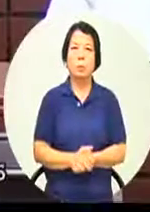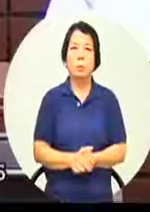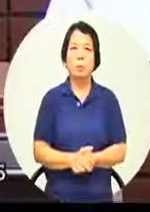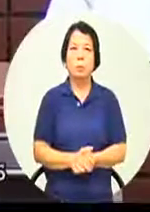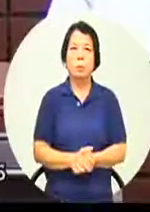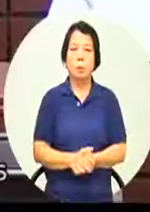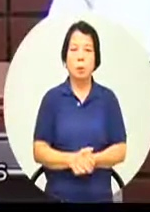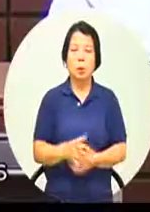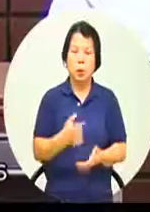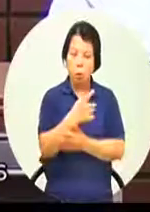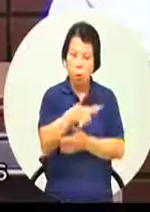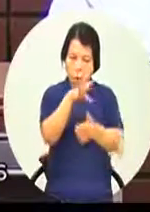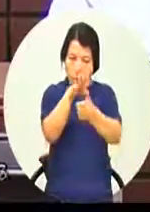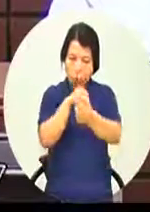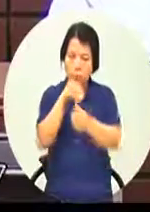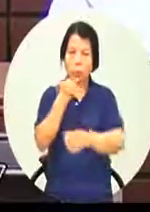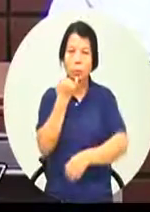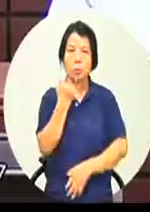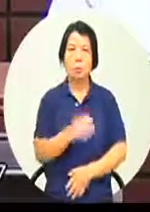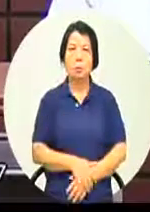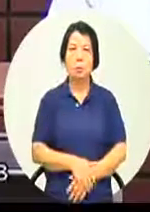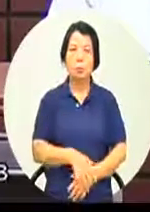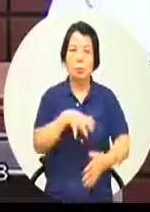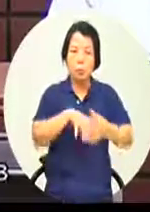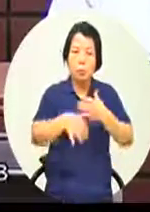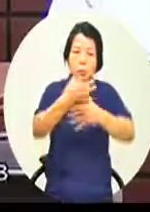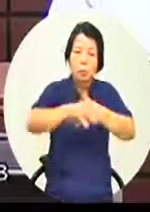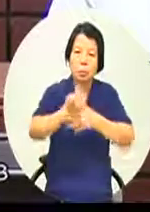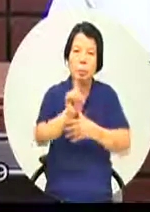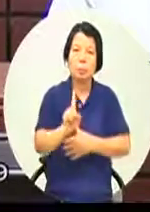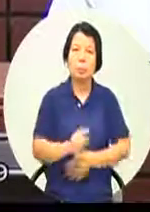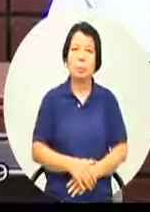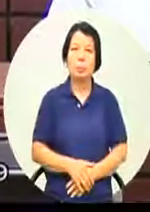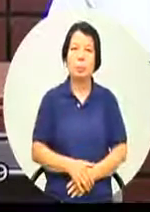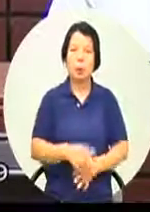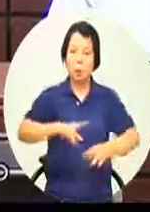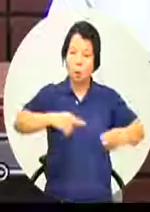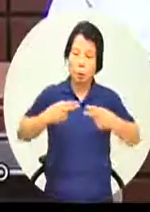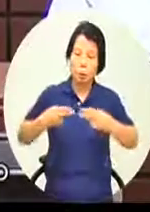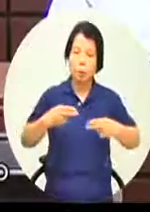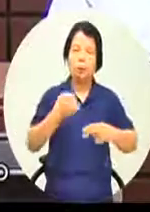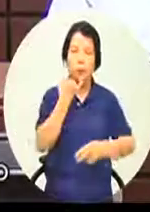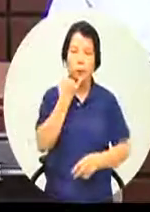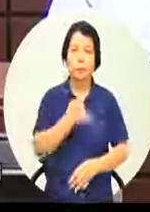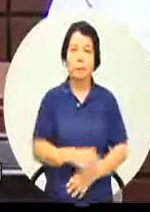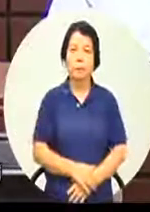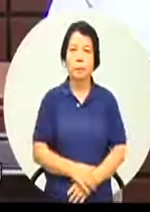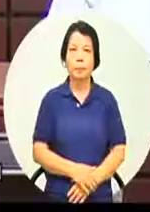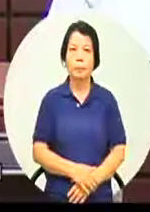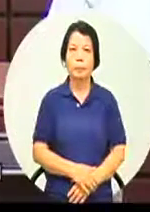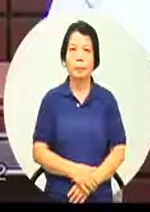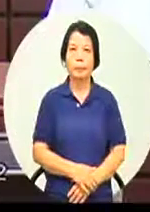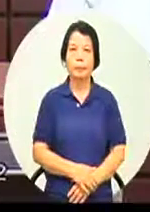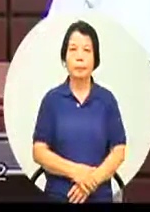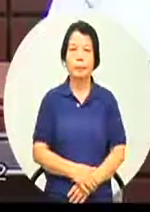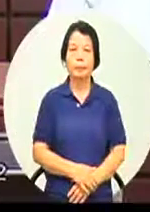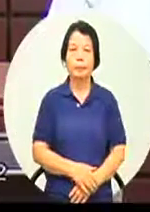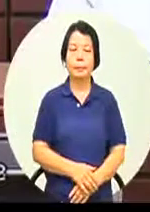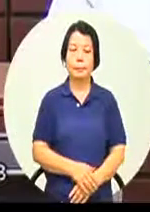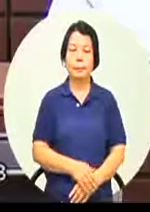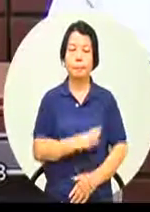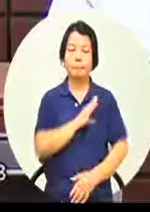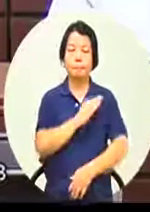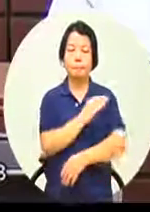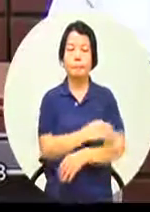去参考了，但是它其中的缺点，我们也可以有改善的空间了哈。那当然，陈议员所提到